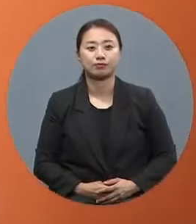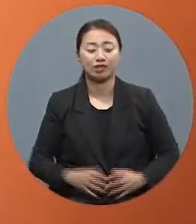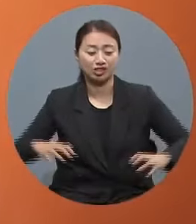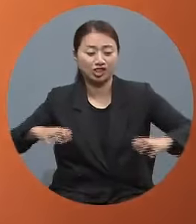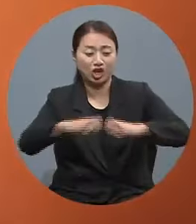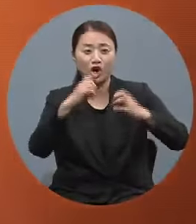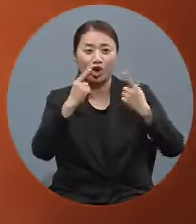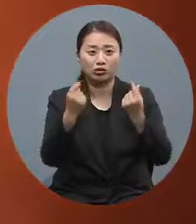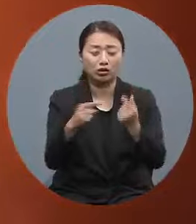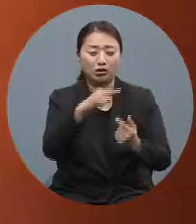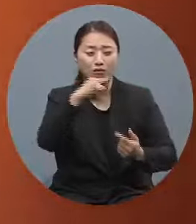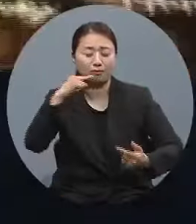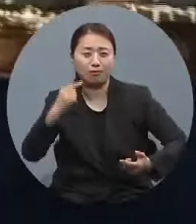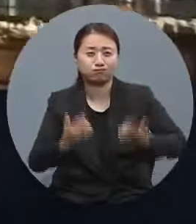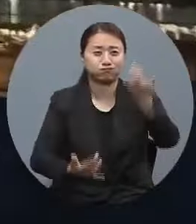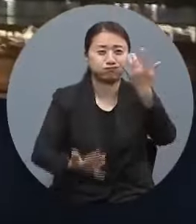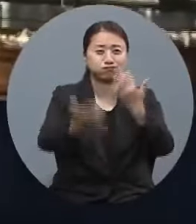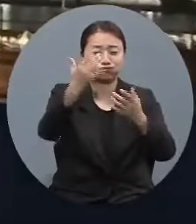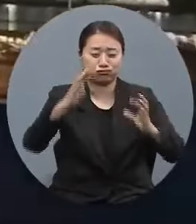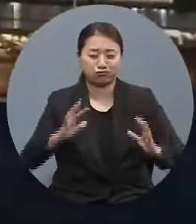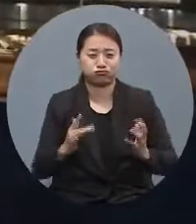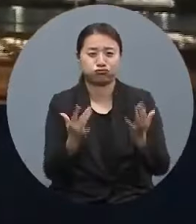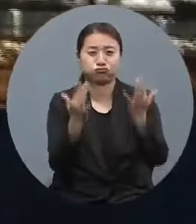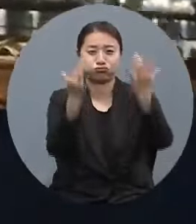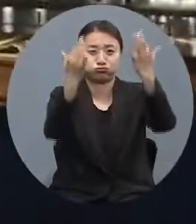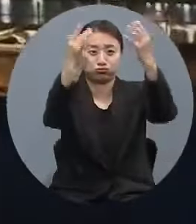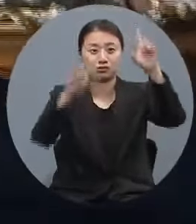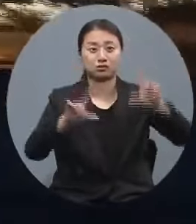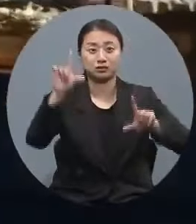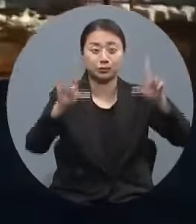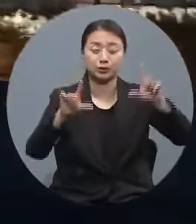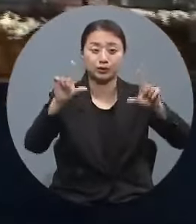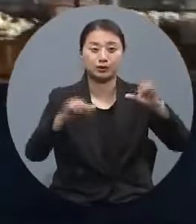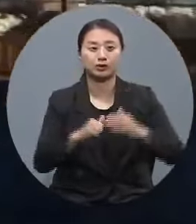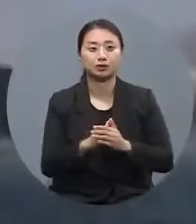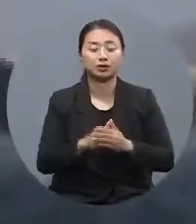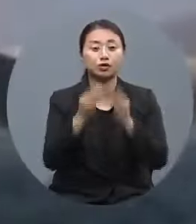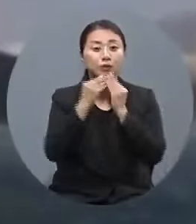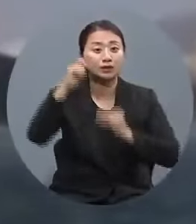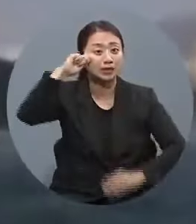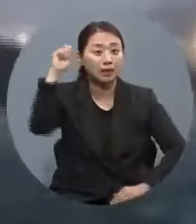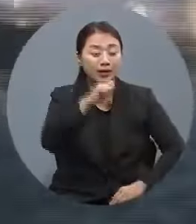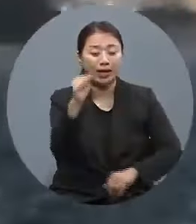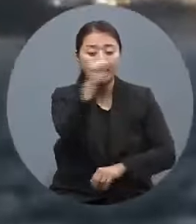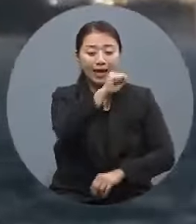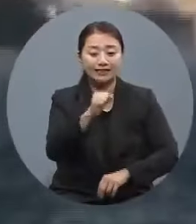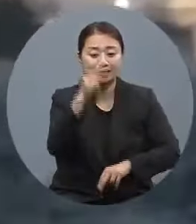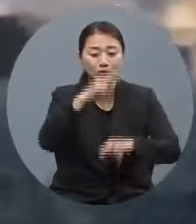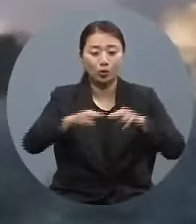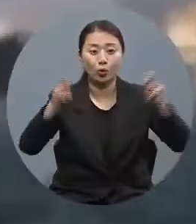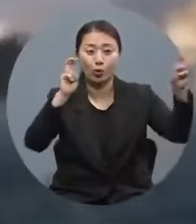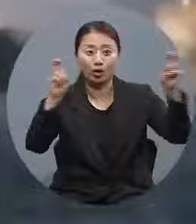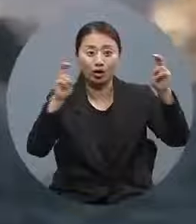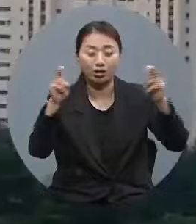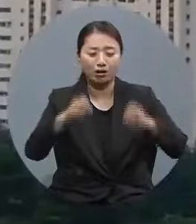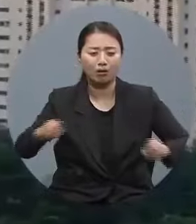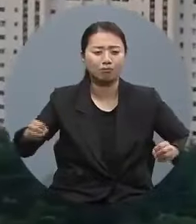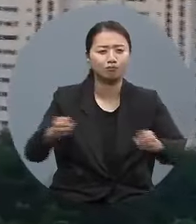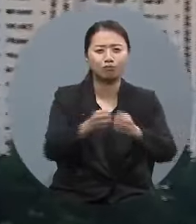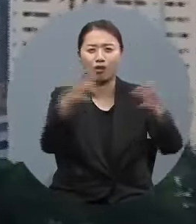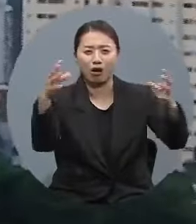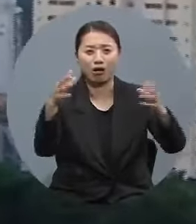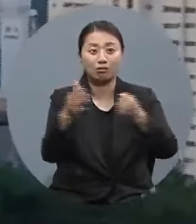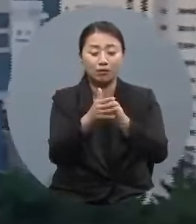전쟁이라도 난 듯 시뻘건 화염이 밤하늘에 수십 미터 높이까지 치솟습니다. 주말 새벽 S-OIL 공장에서 발생한 초대형 폭발